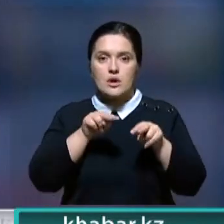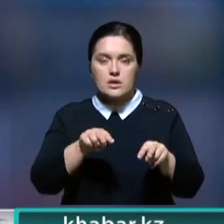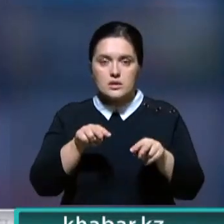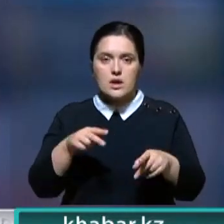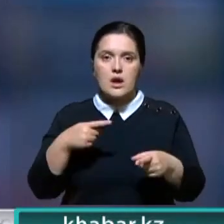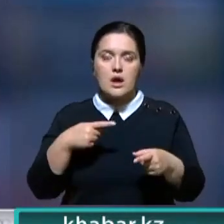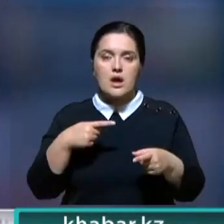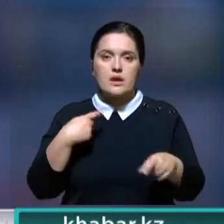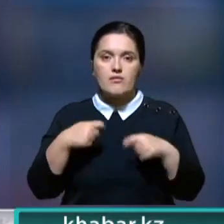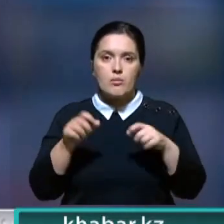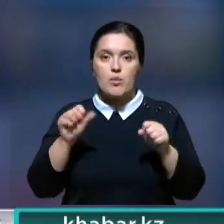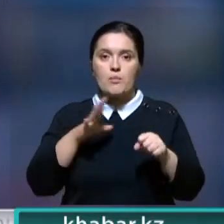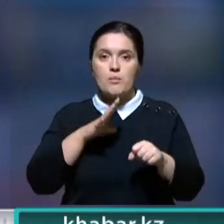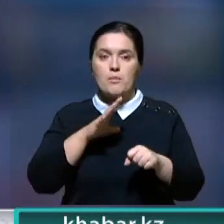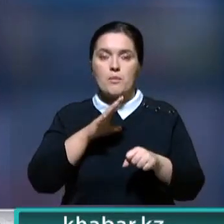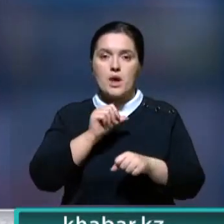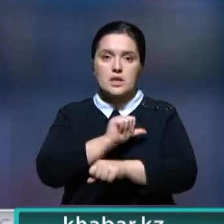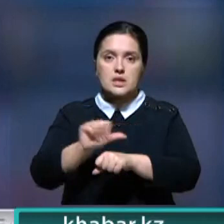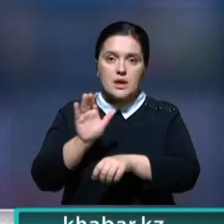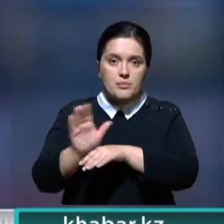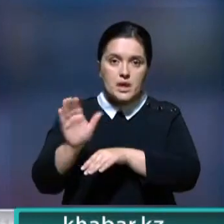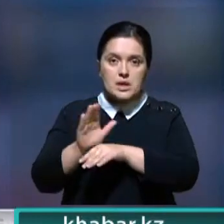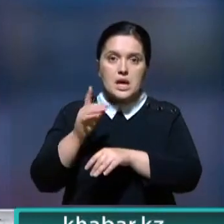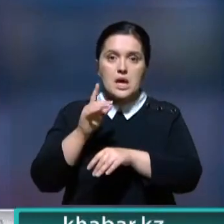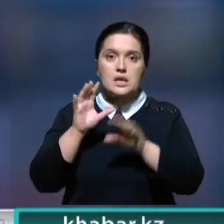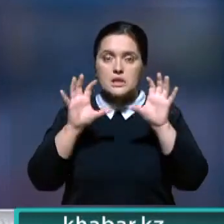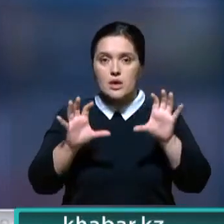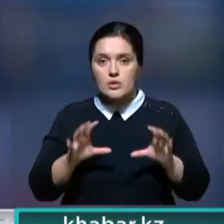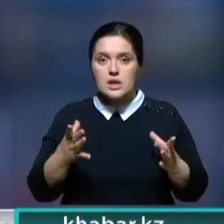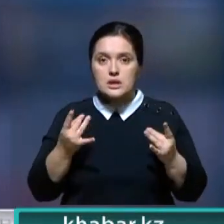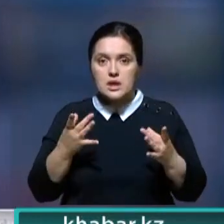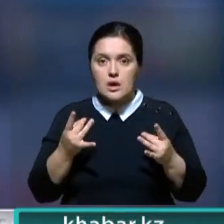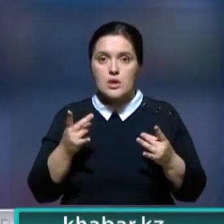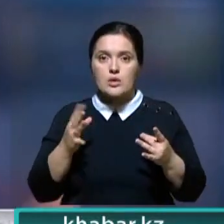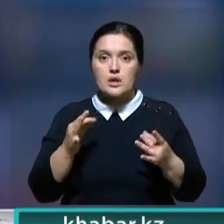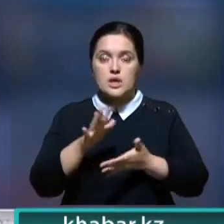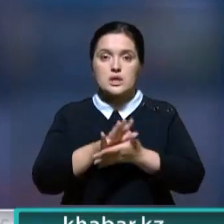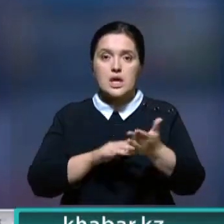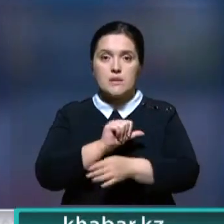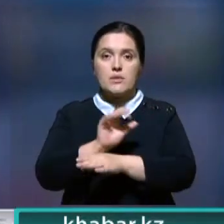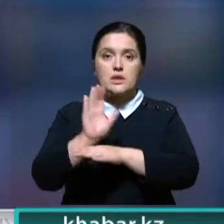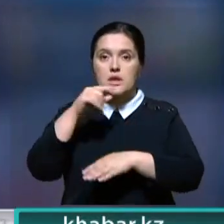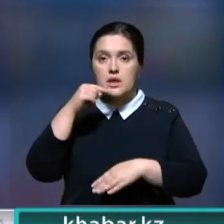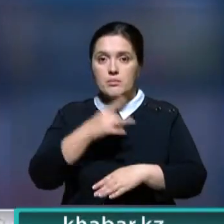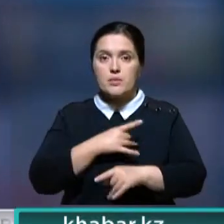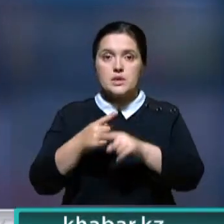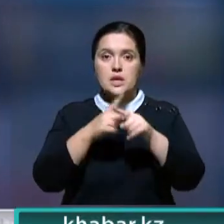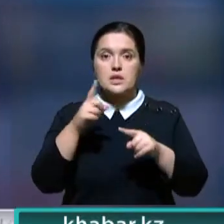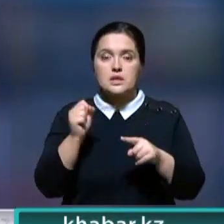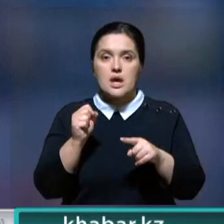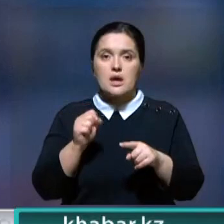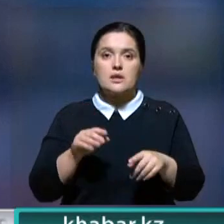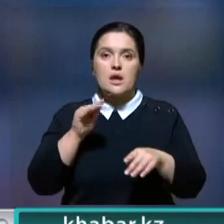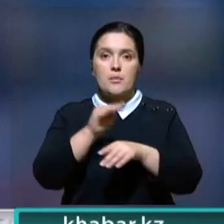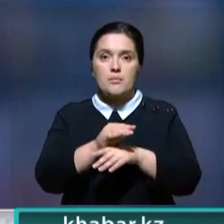подлежащие контролю товары могут быть экспортированы в эти государства закона в качестве сырья но дальнейшей их экспорт в россию и беларусь за счет